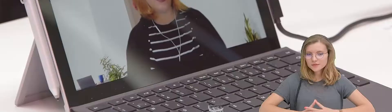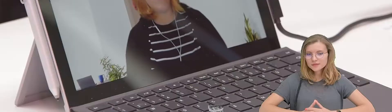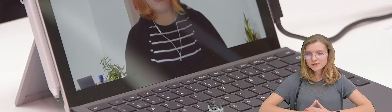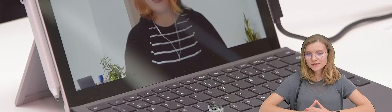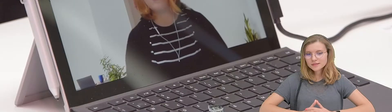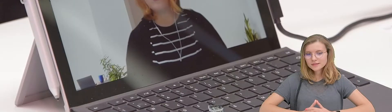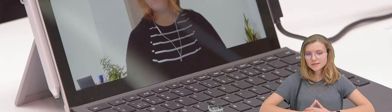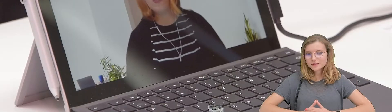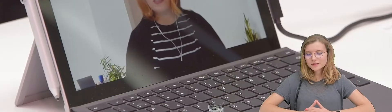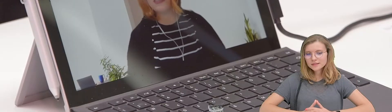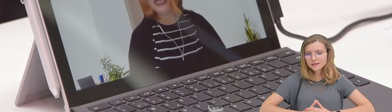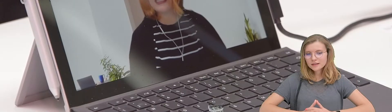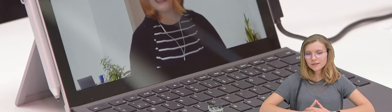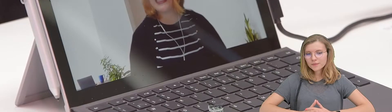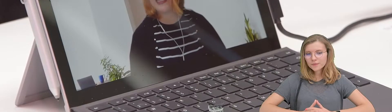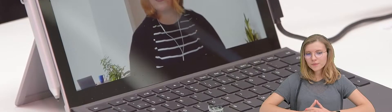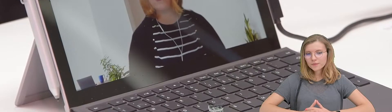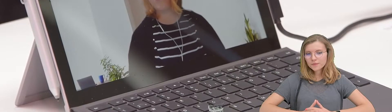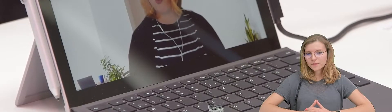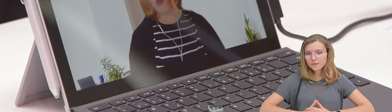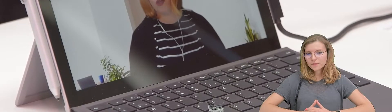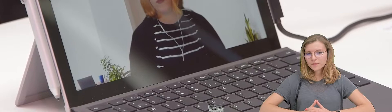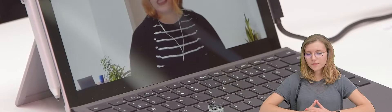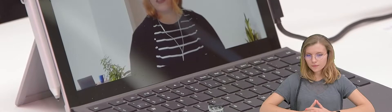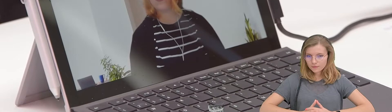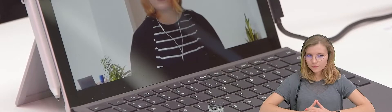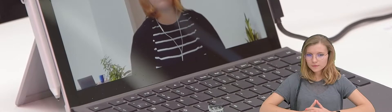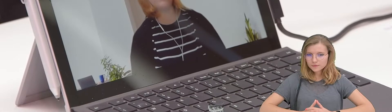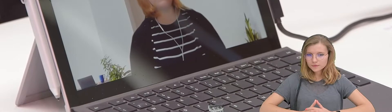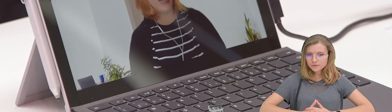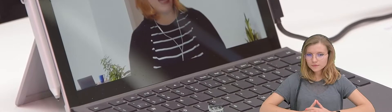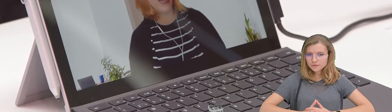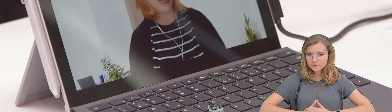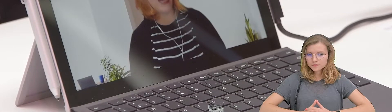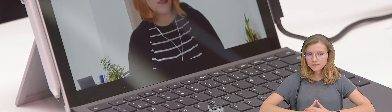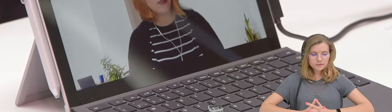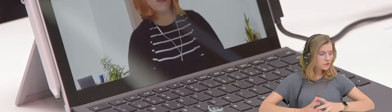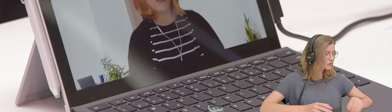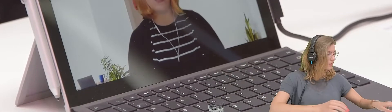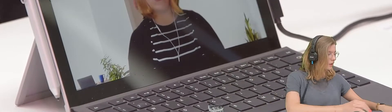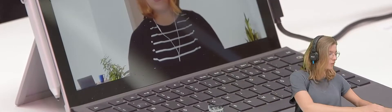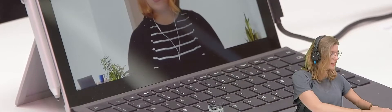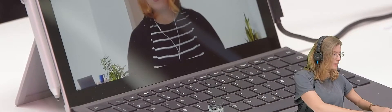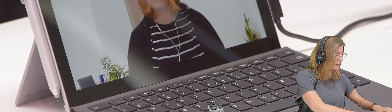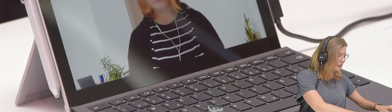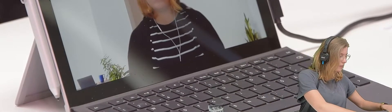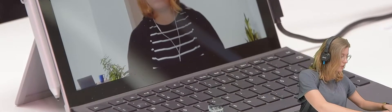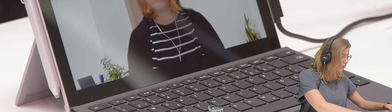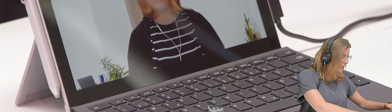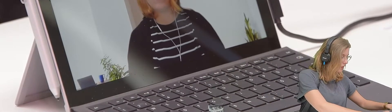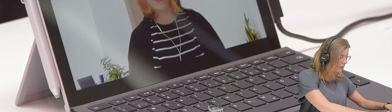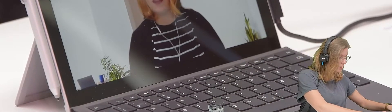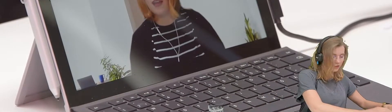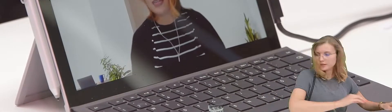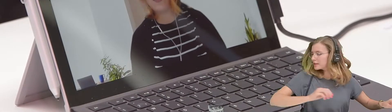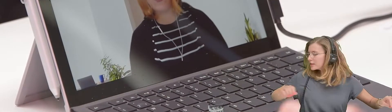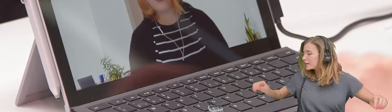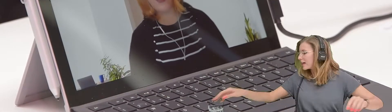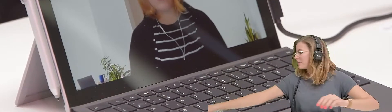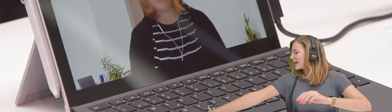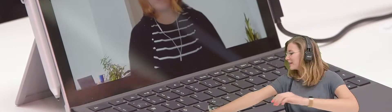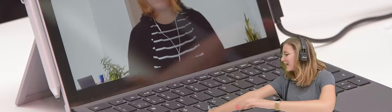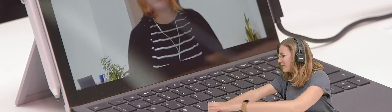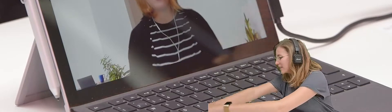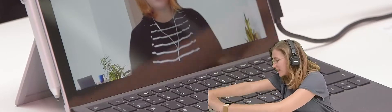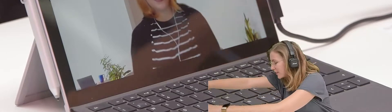Kann ich gerne machen. Also Emojis sind eigentlich kleine Symbole. Das ist sowas wie Smileys, ne? Also oh, warte, habe ich sogar hier. Hast du sogar